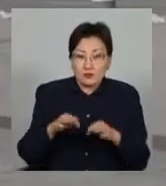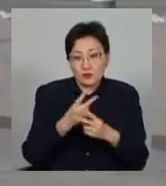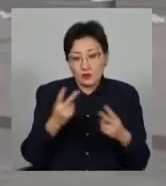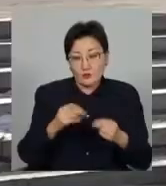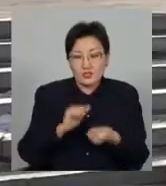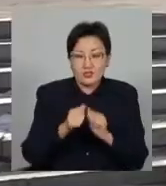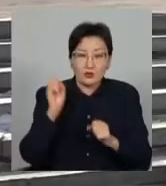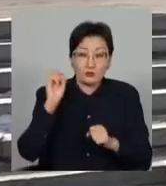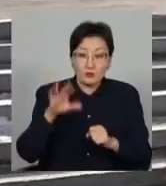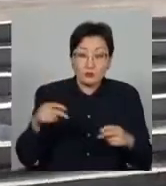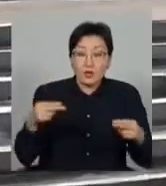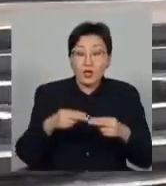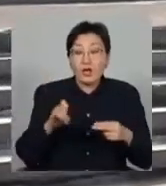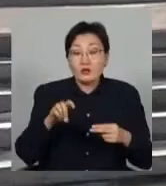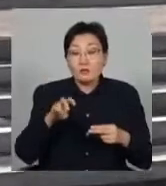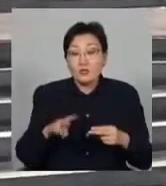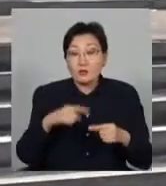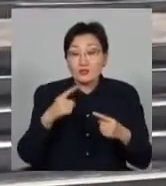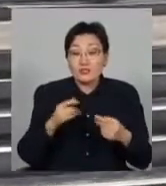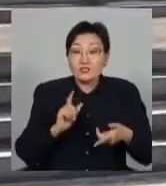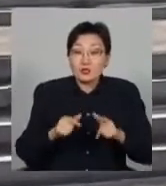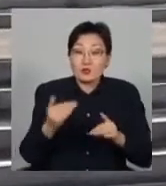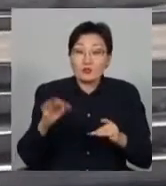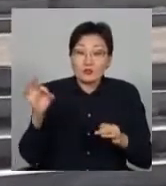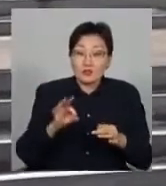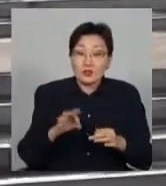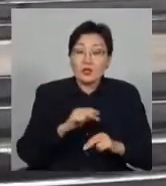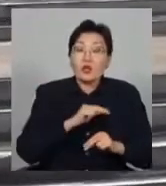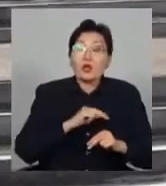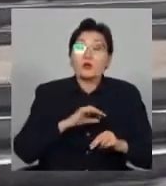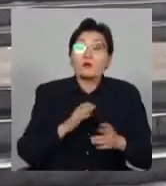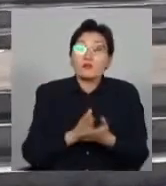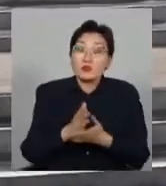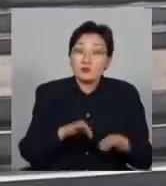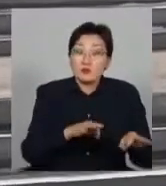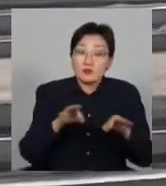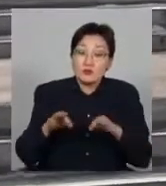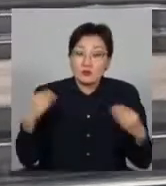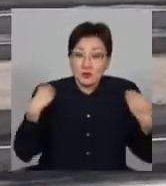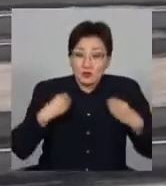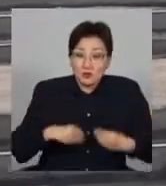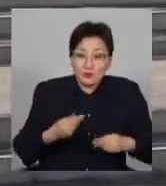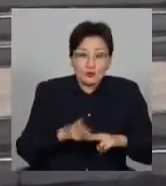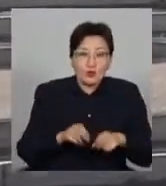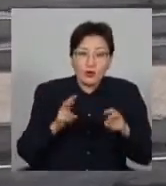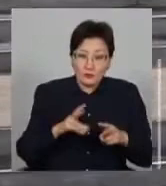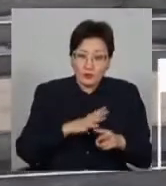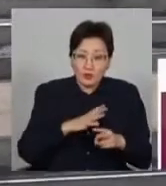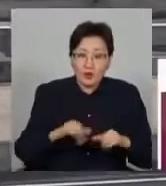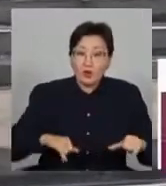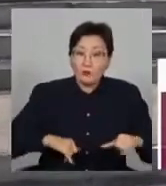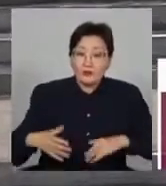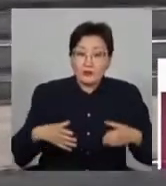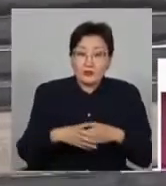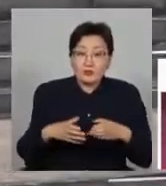қарай тас лақтырады. Оқиғаның куәгері Арман Садуақас айтқандай, расында сол сәтте қызмет көлігін пайдалану, тіпті қызмет киімін киюдің өзі қауіп тудырған.